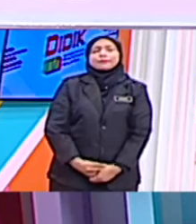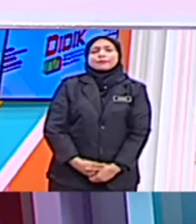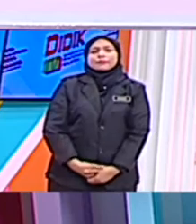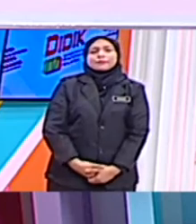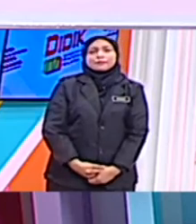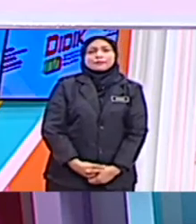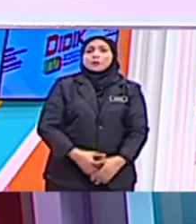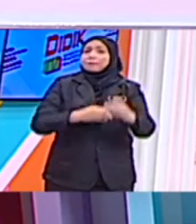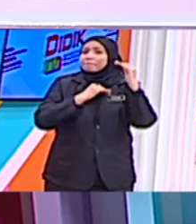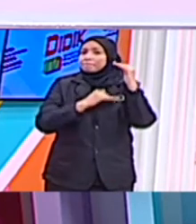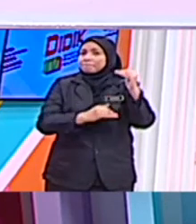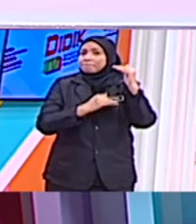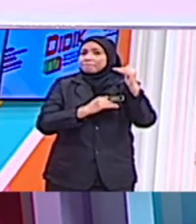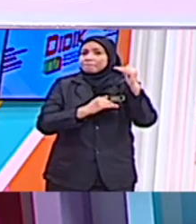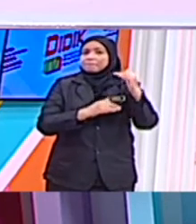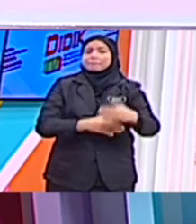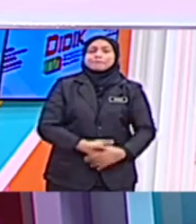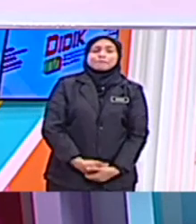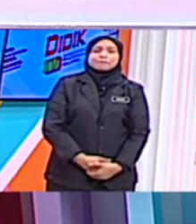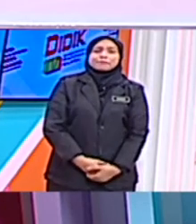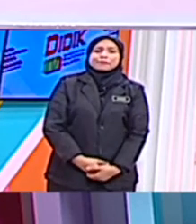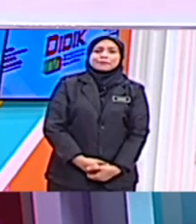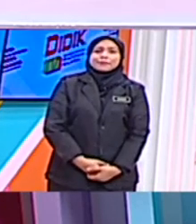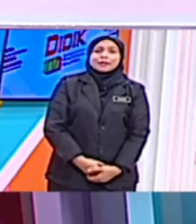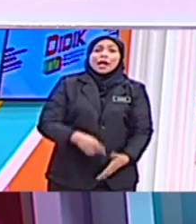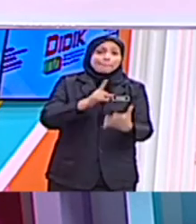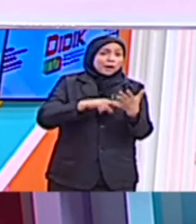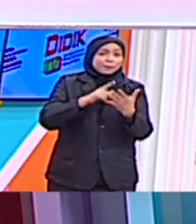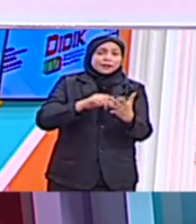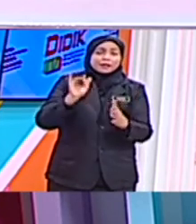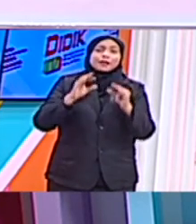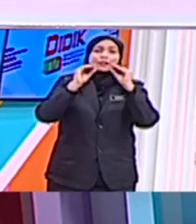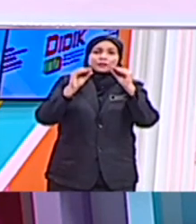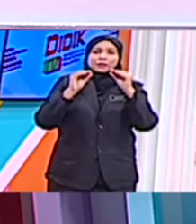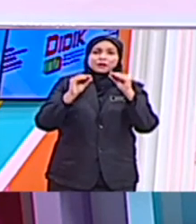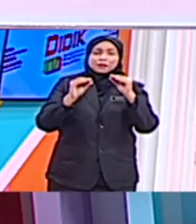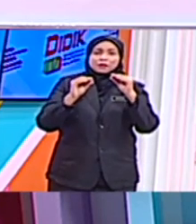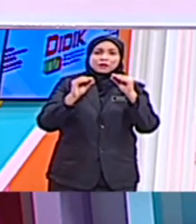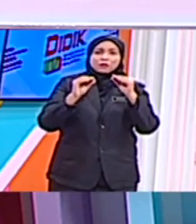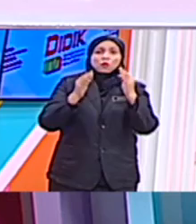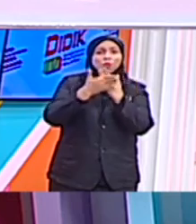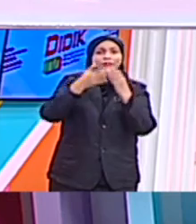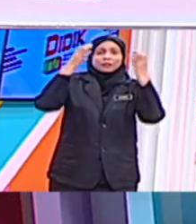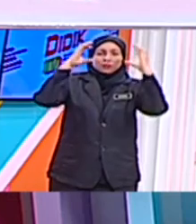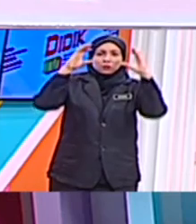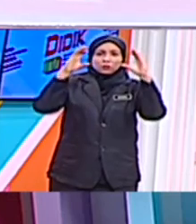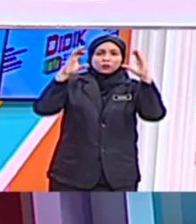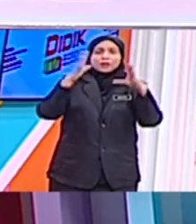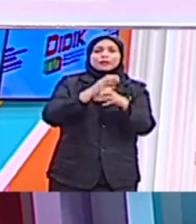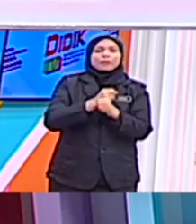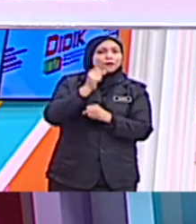terbatas. Okey. Tapi setakat ini apa-apa yang diajar oleh cikgu, murid-murid